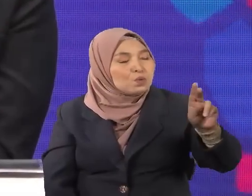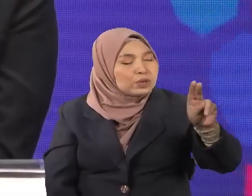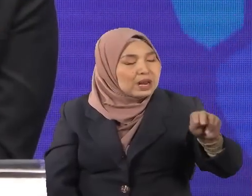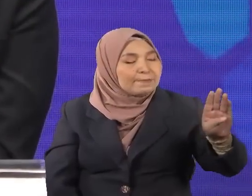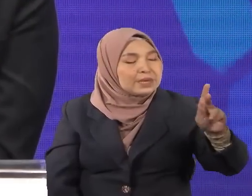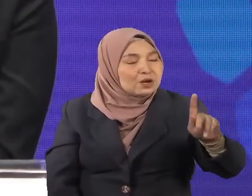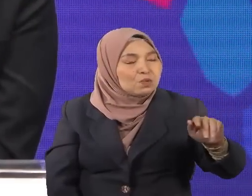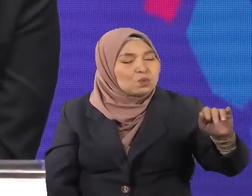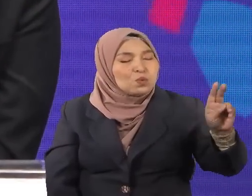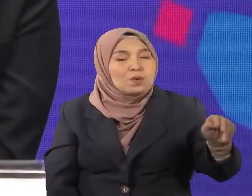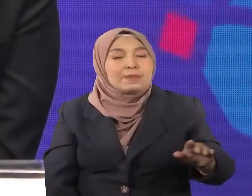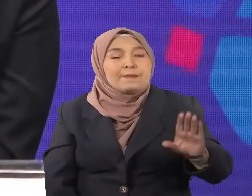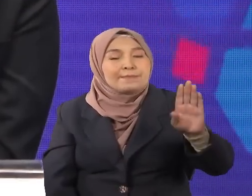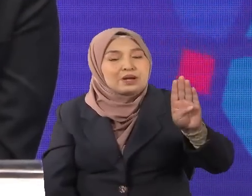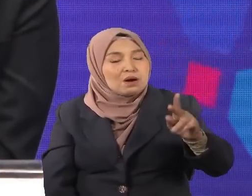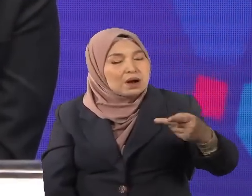أَأُنَبِّئُكُمْ